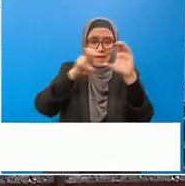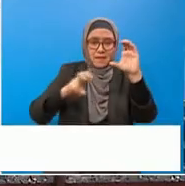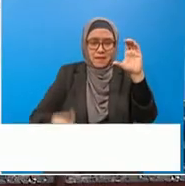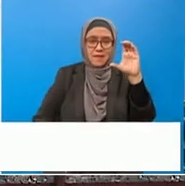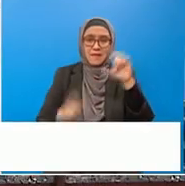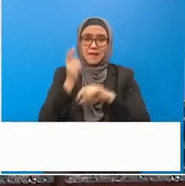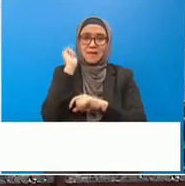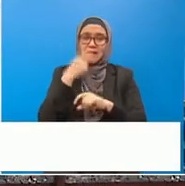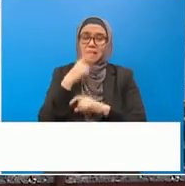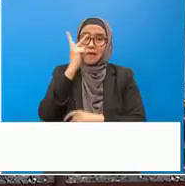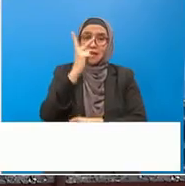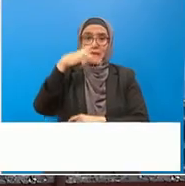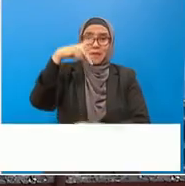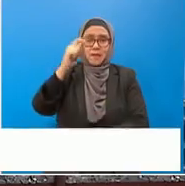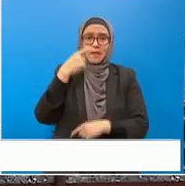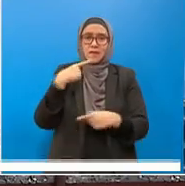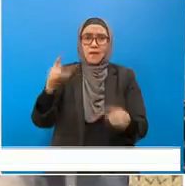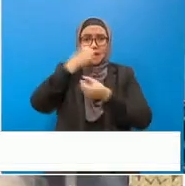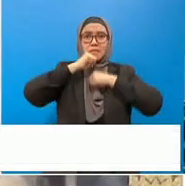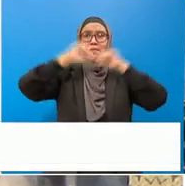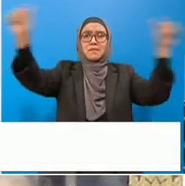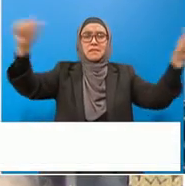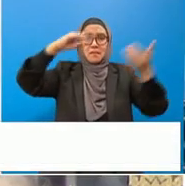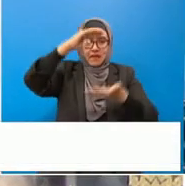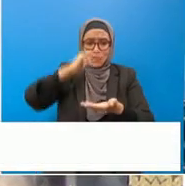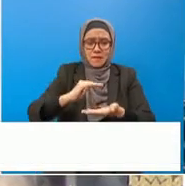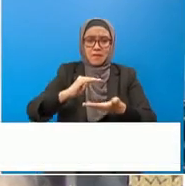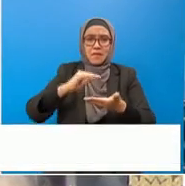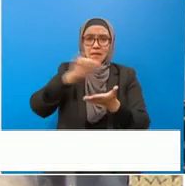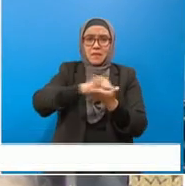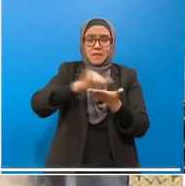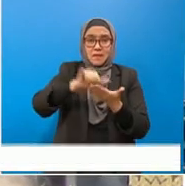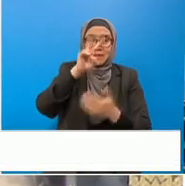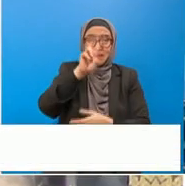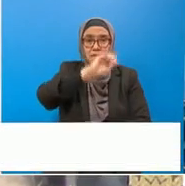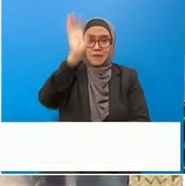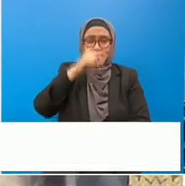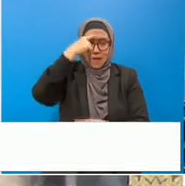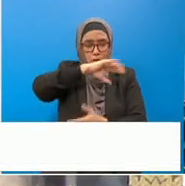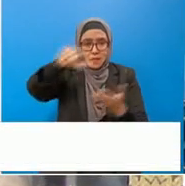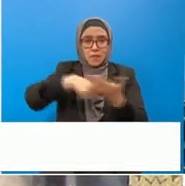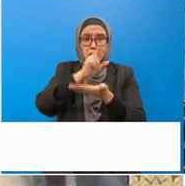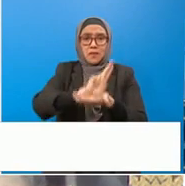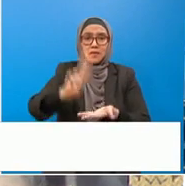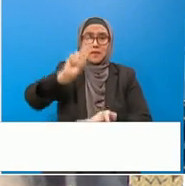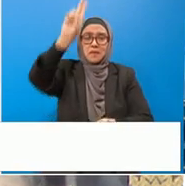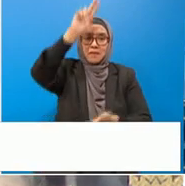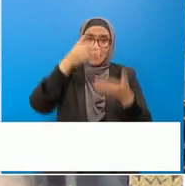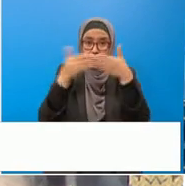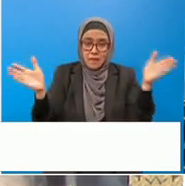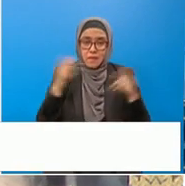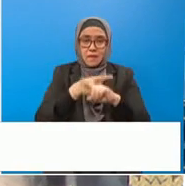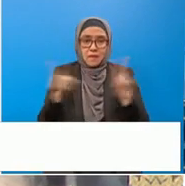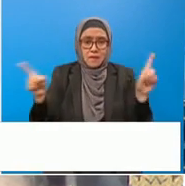telah mengumumkan mengenai pengurangan yuran sebanyak 20% kepada semua universiti awam. Walau bagaimanapun, kajian